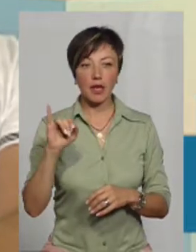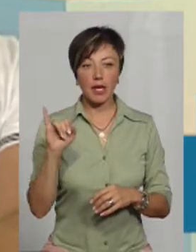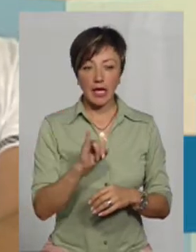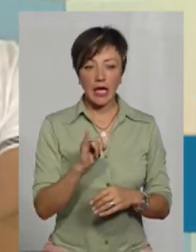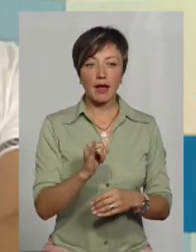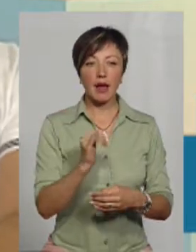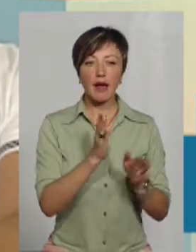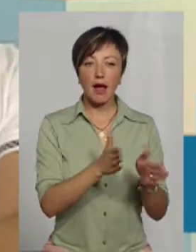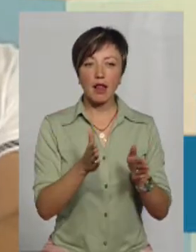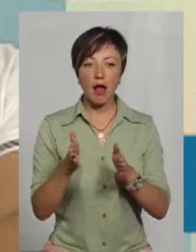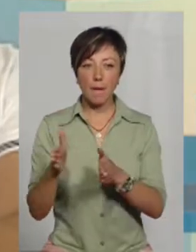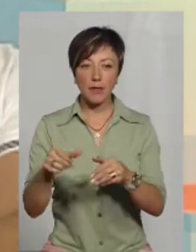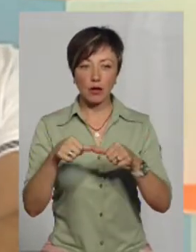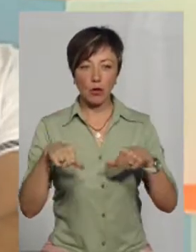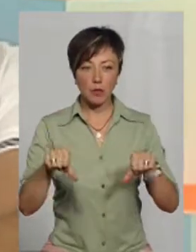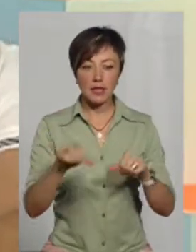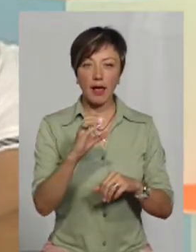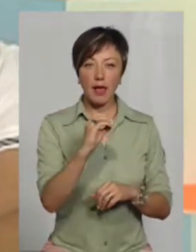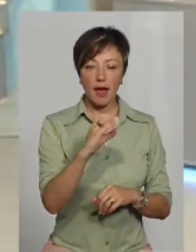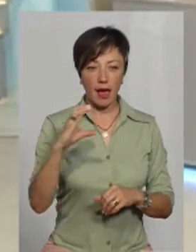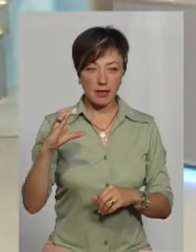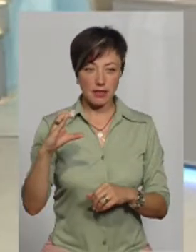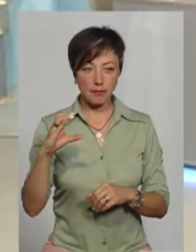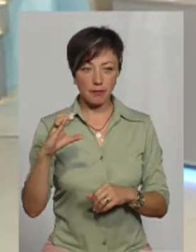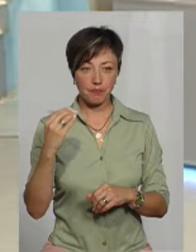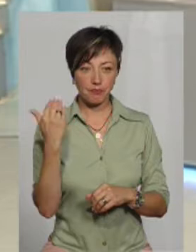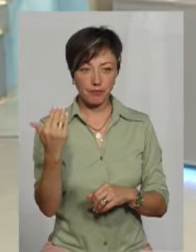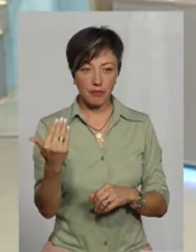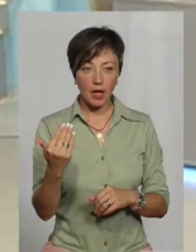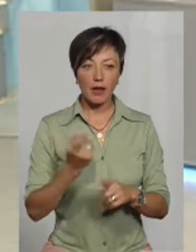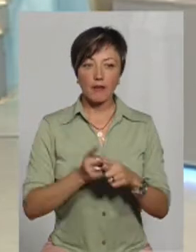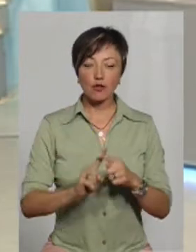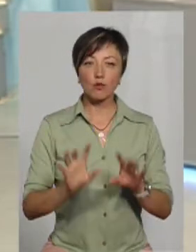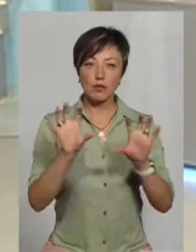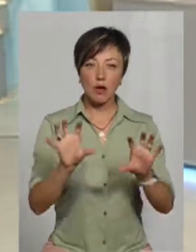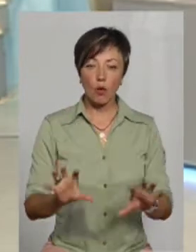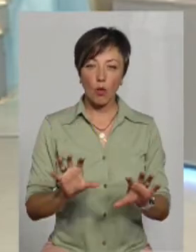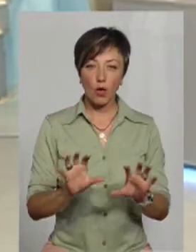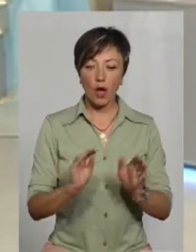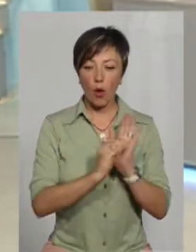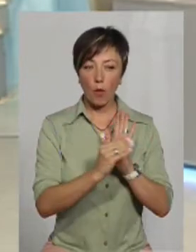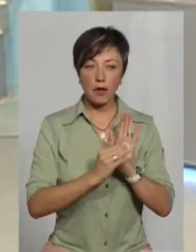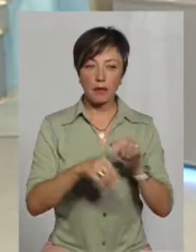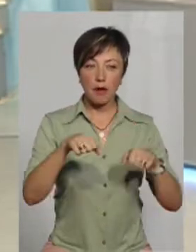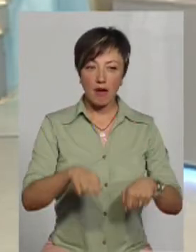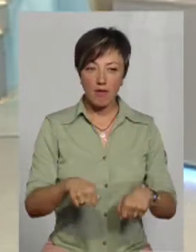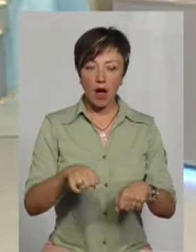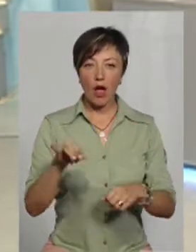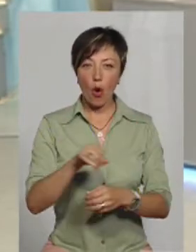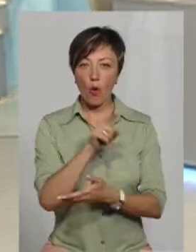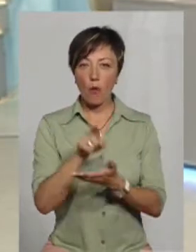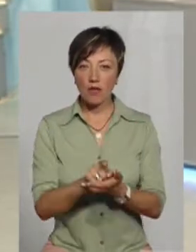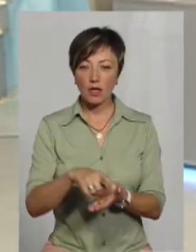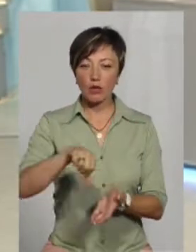і регламенти комісії ЄС також. Ну і саме в цьому законі от описуються всі права та обов'язки операторів